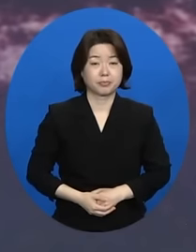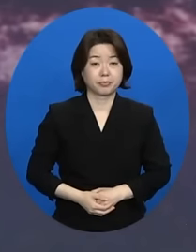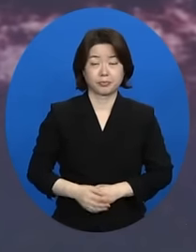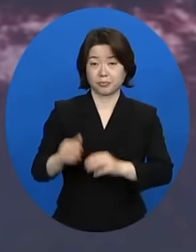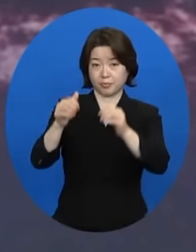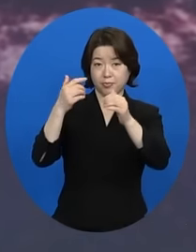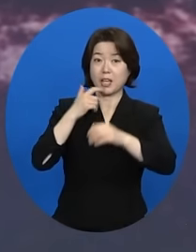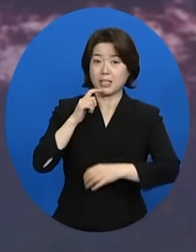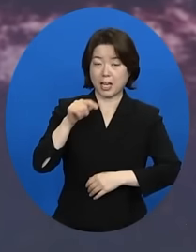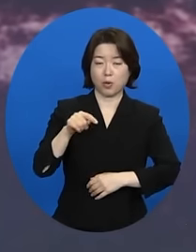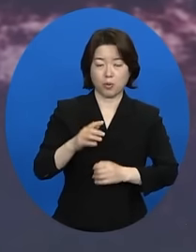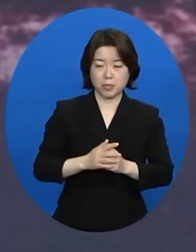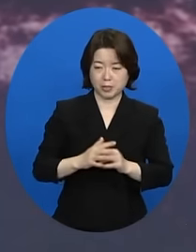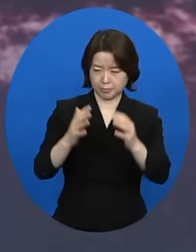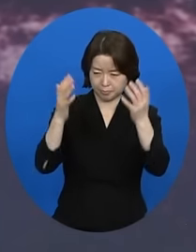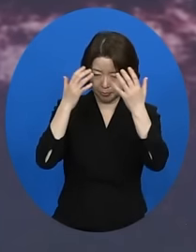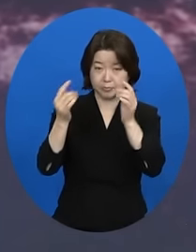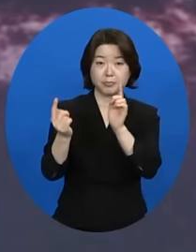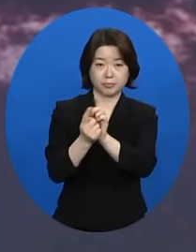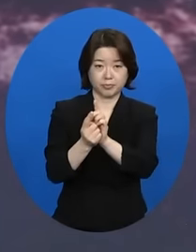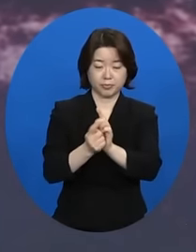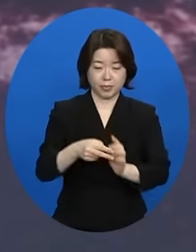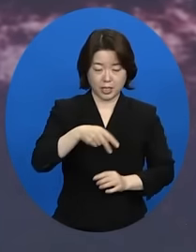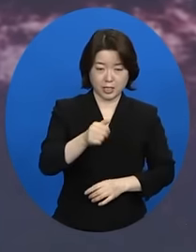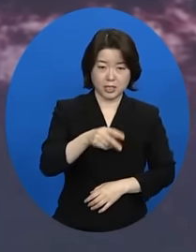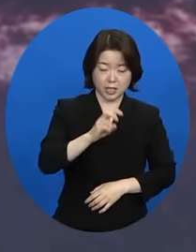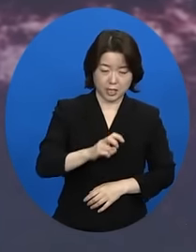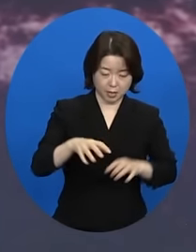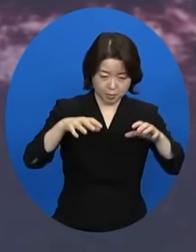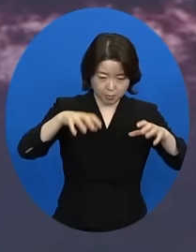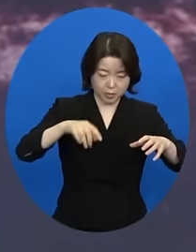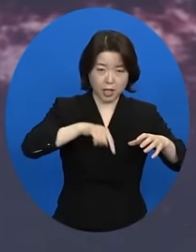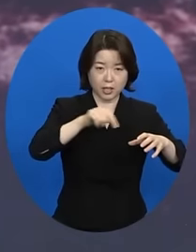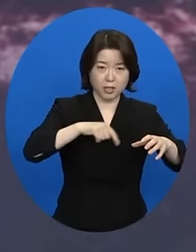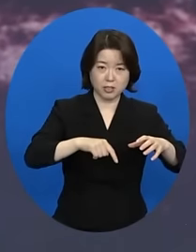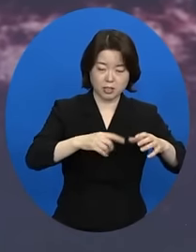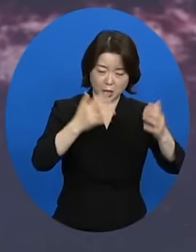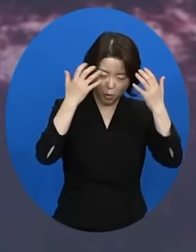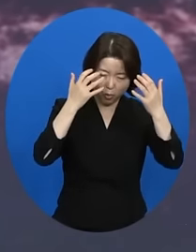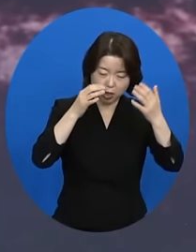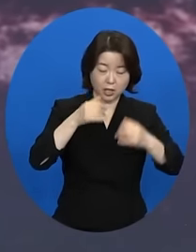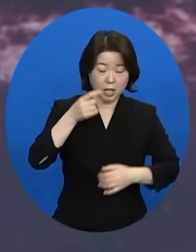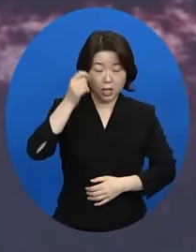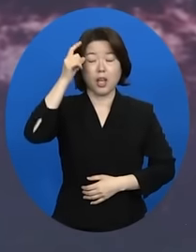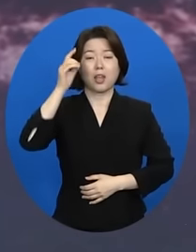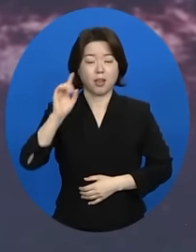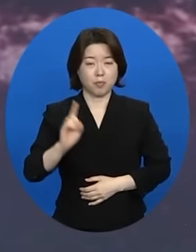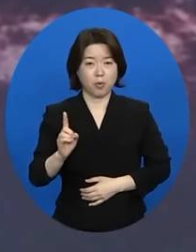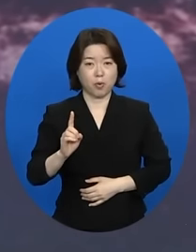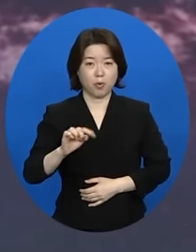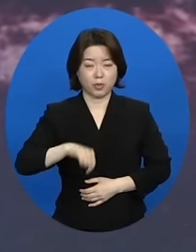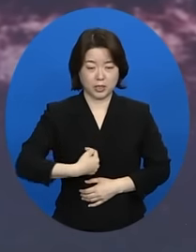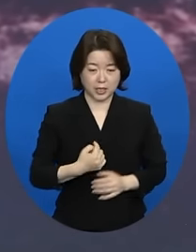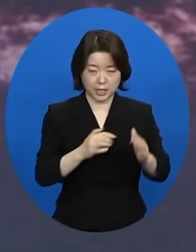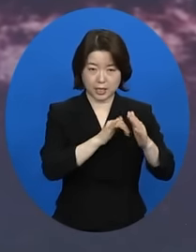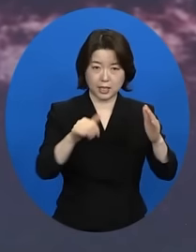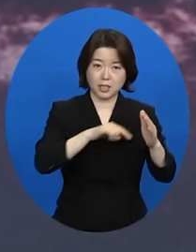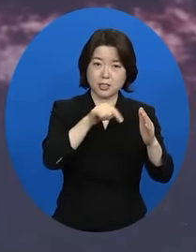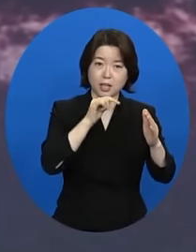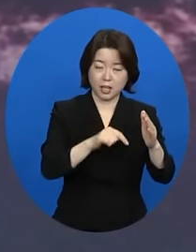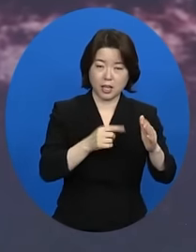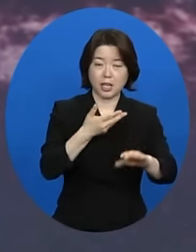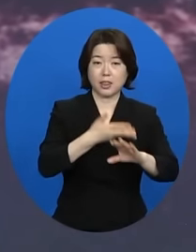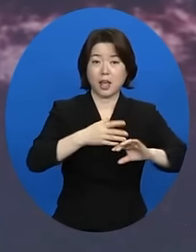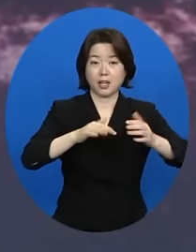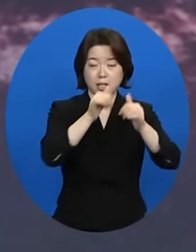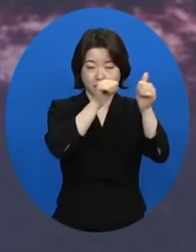야곱이요 환난을 당하고 세겜에서 고난을 당하다 보니까 깨닫게 된 게 뭐냐면 자기 가정 안에 이방